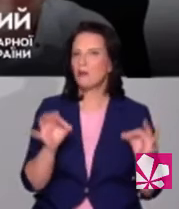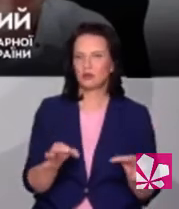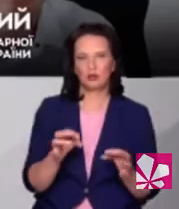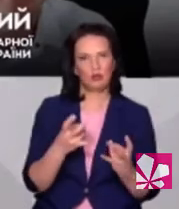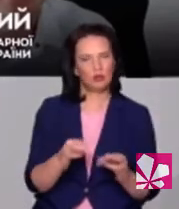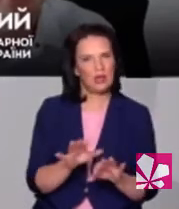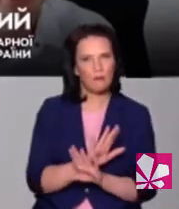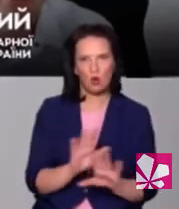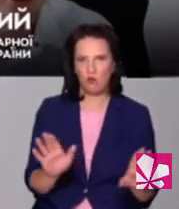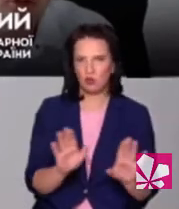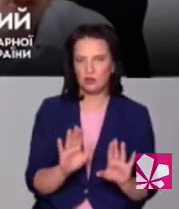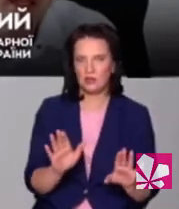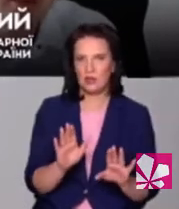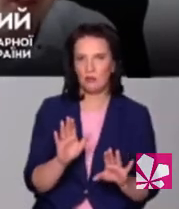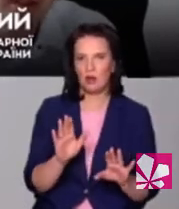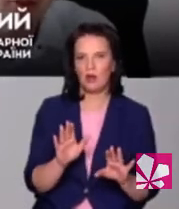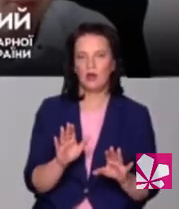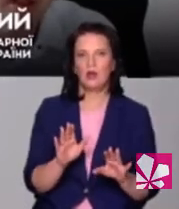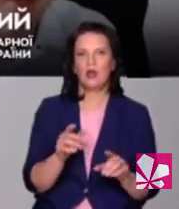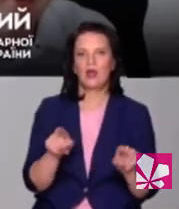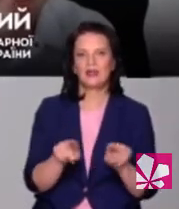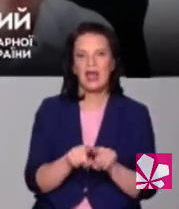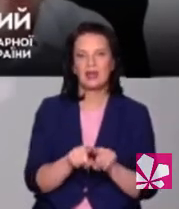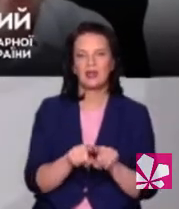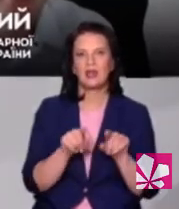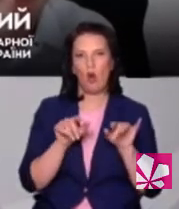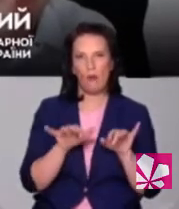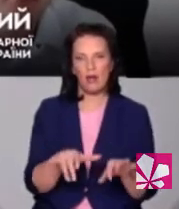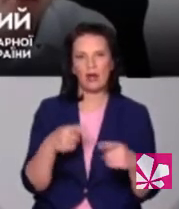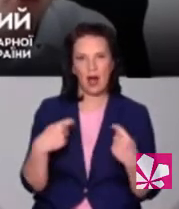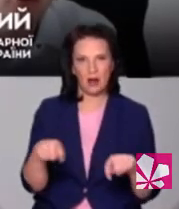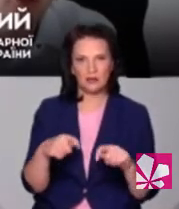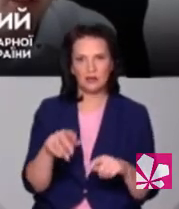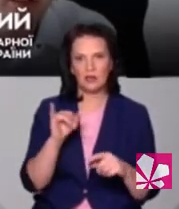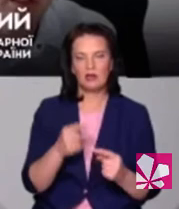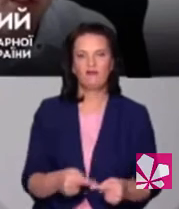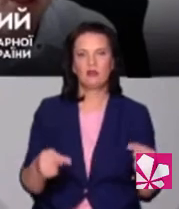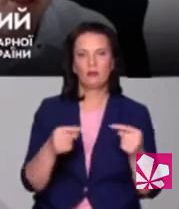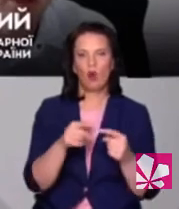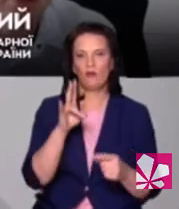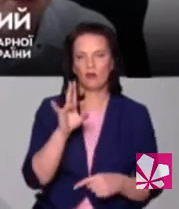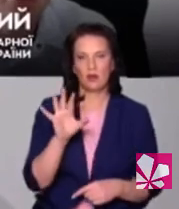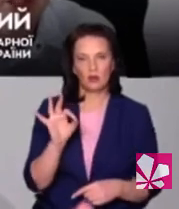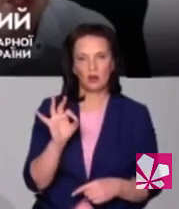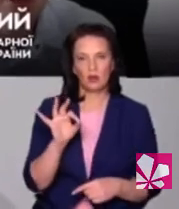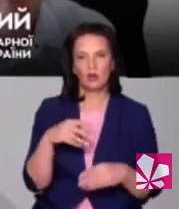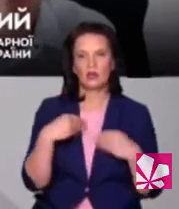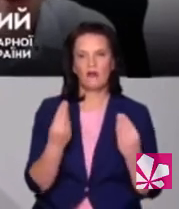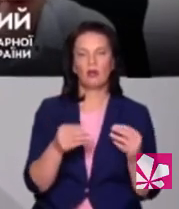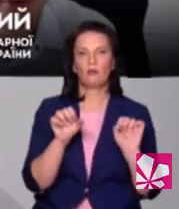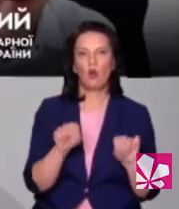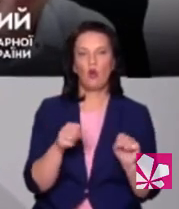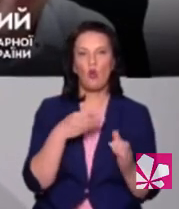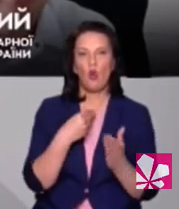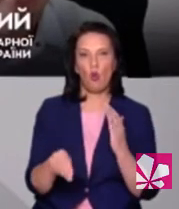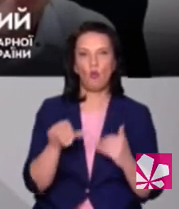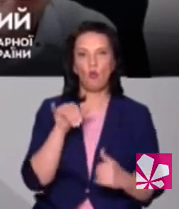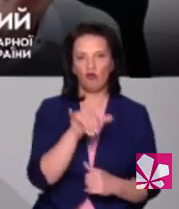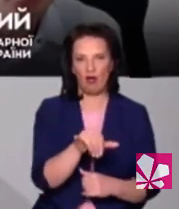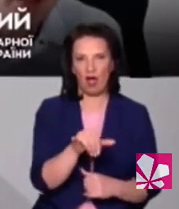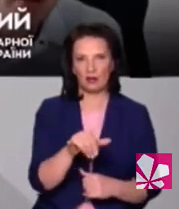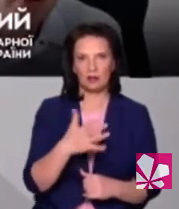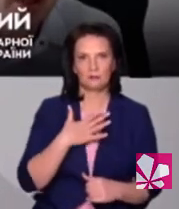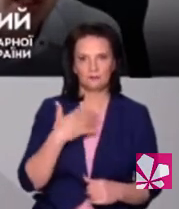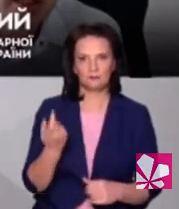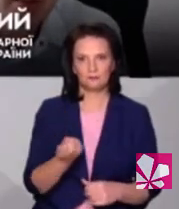неприпустимо дозволяти такі операції і, відповідно, надавати можливість купувати. Ми